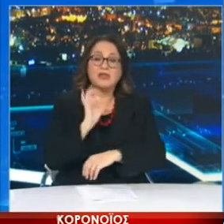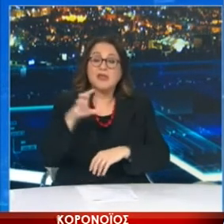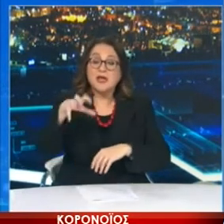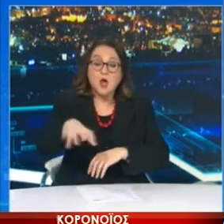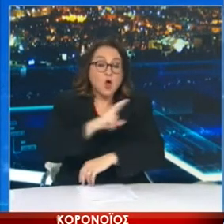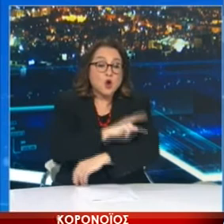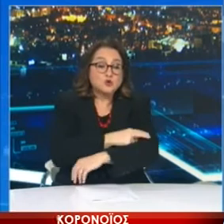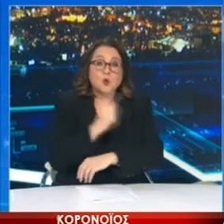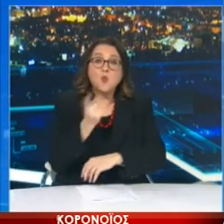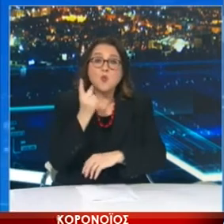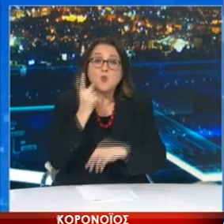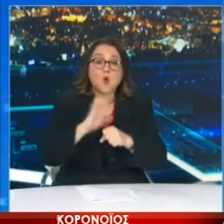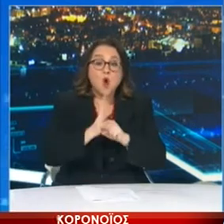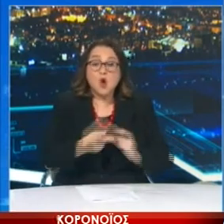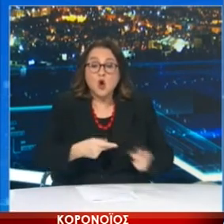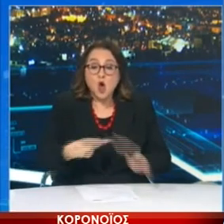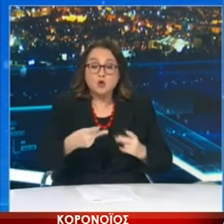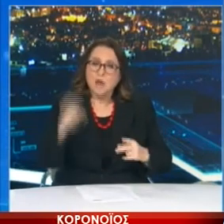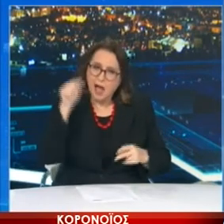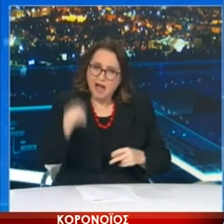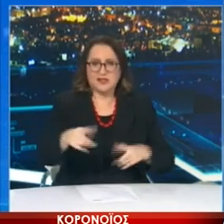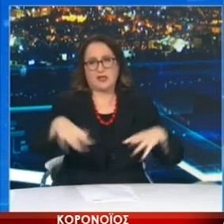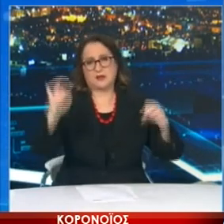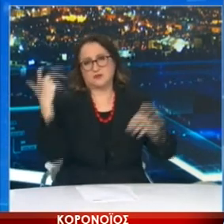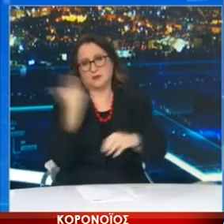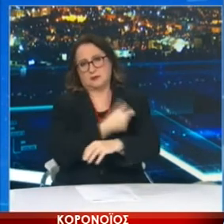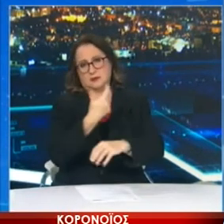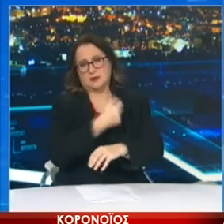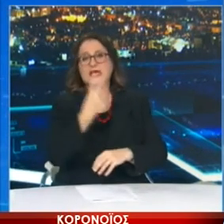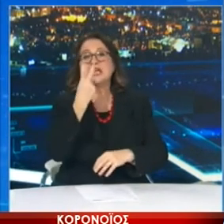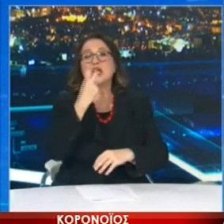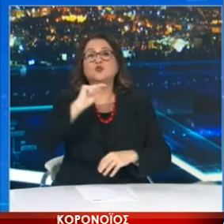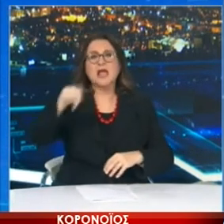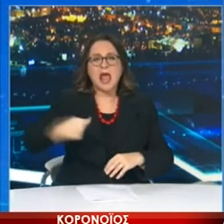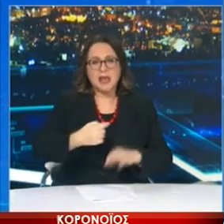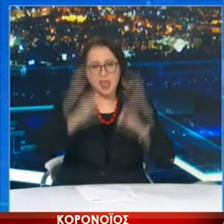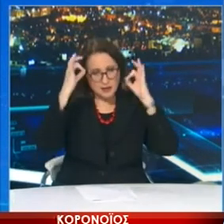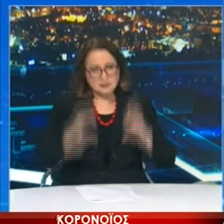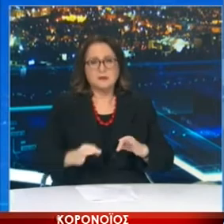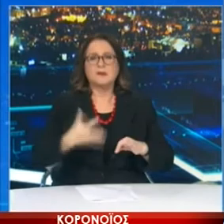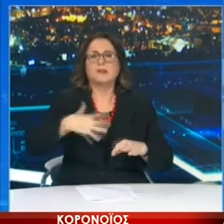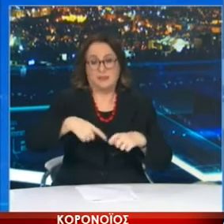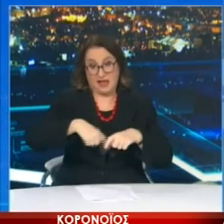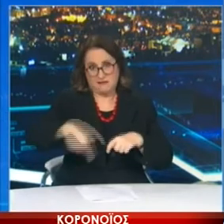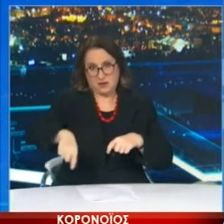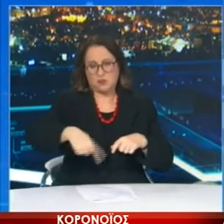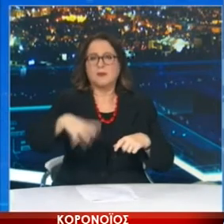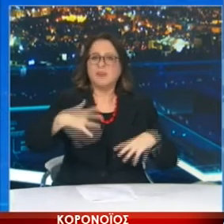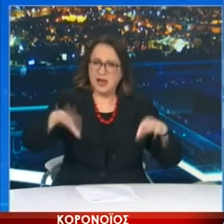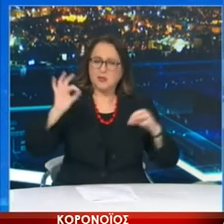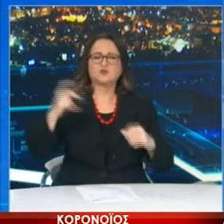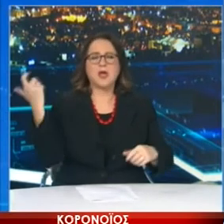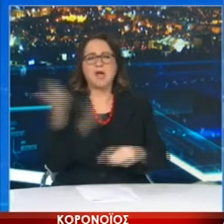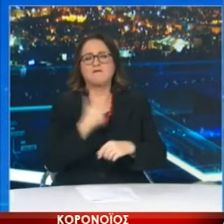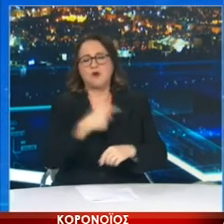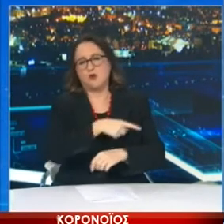στο υγειονομικό προσωπικό των νοσοκομείων αυτό στις 29 Δεκεμβρίου. Έως 30 Δεκεμβρίου θα παραλάβουμε